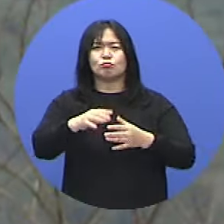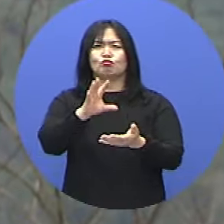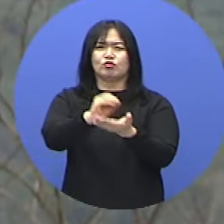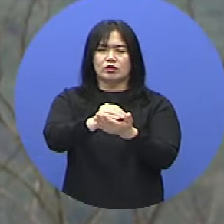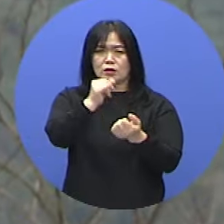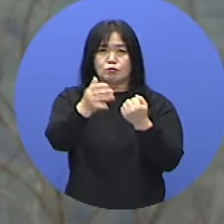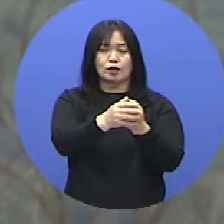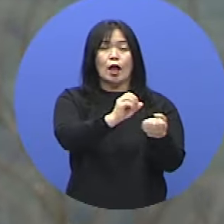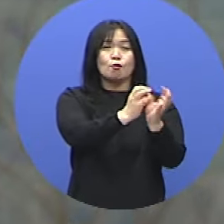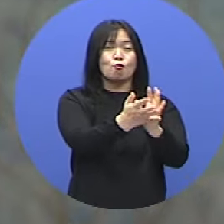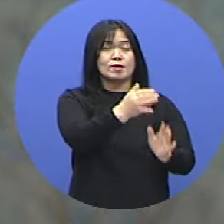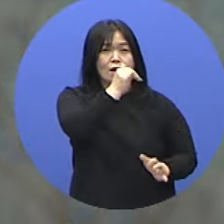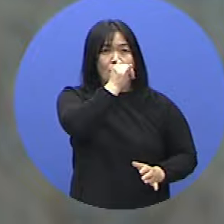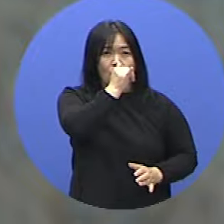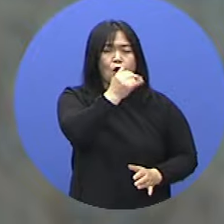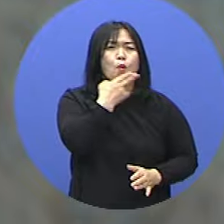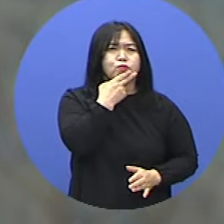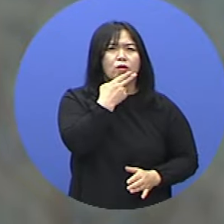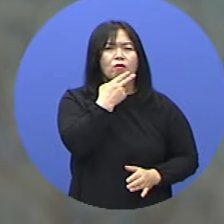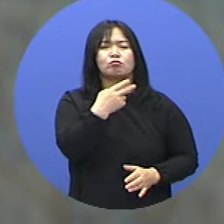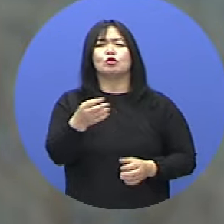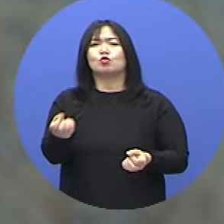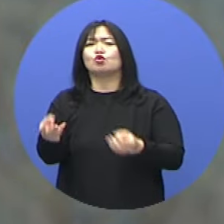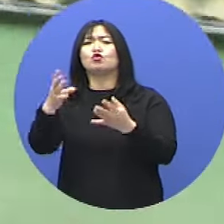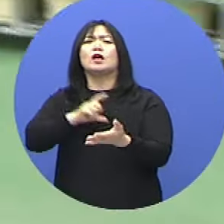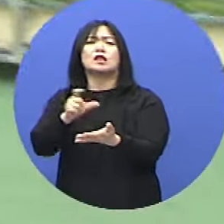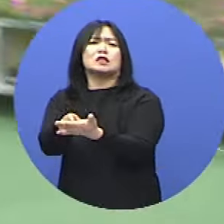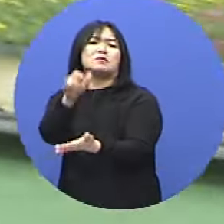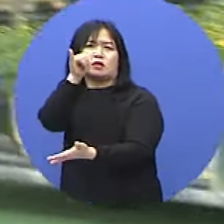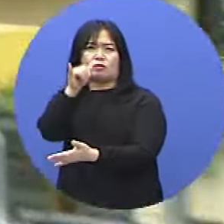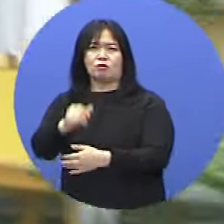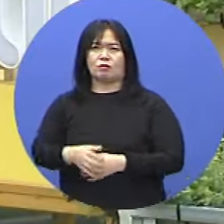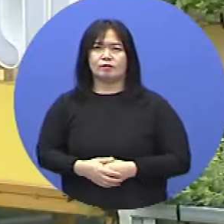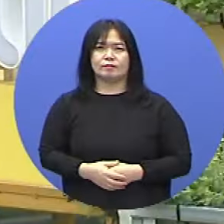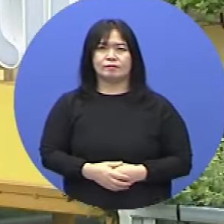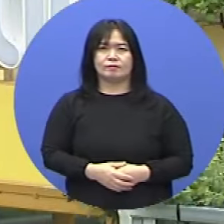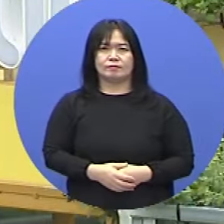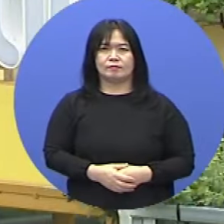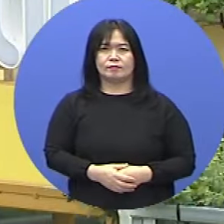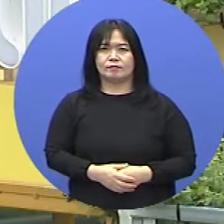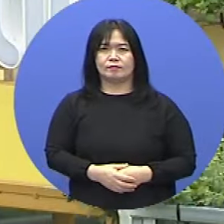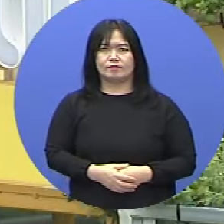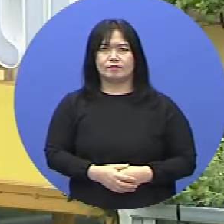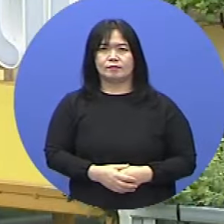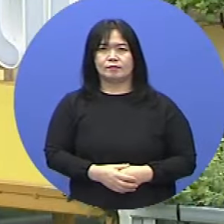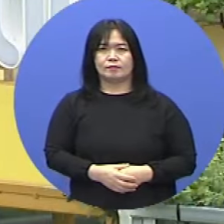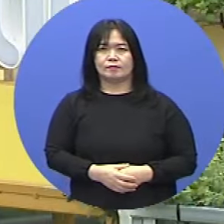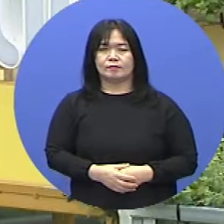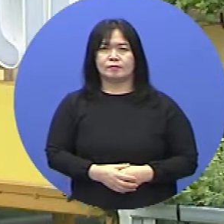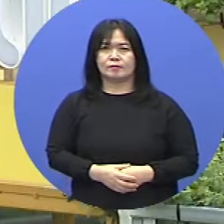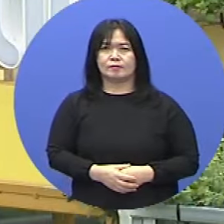꽃없는 꽃축제가 다반사가 되고 있습니다 JTV 뉴스 최선입니다 I